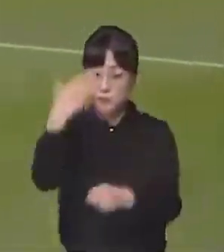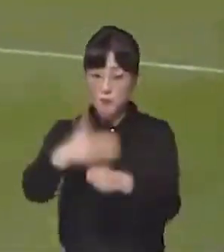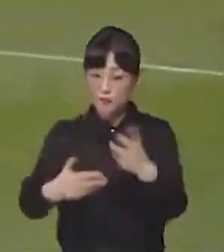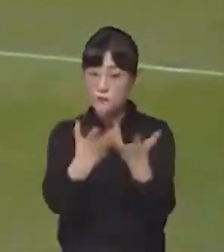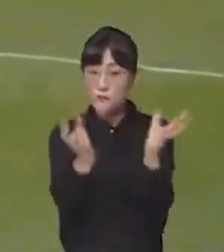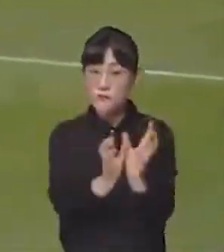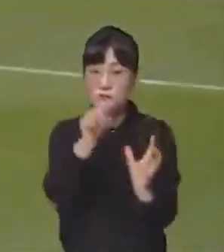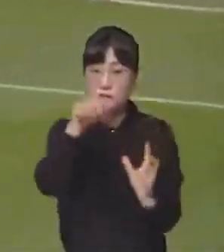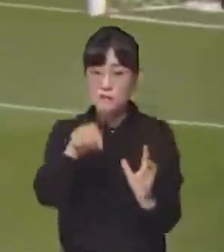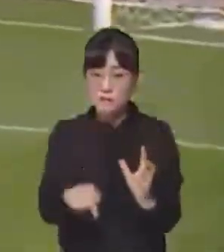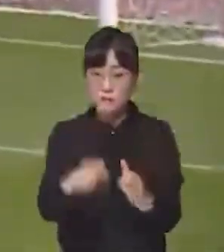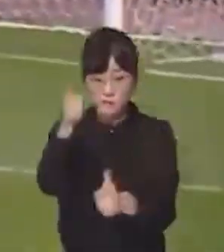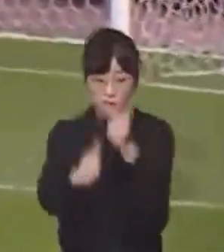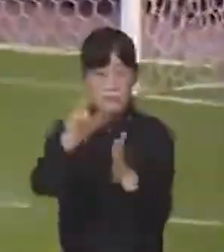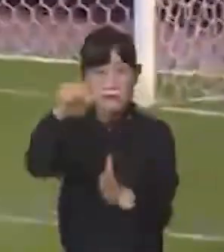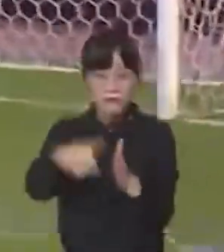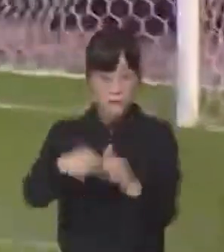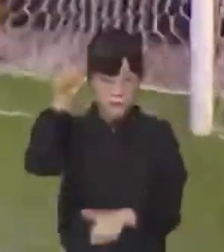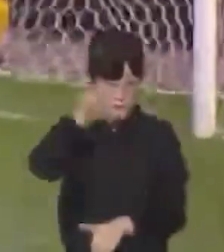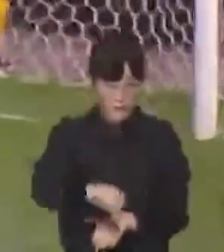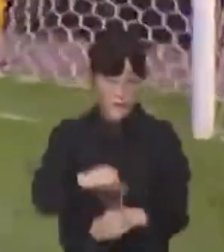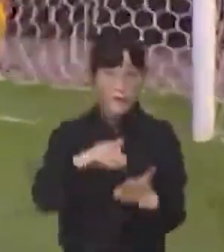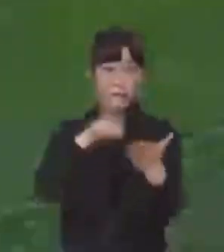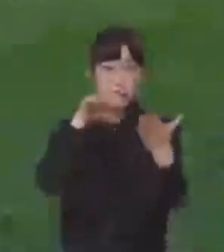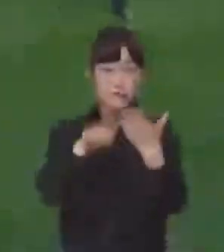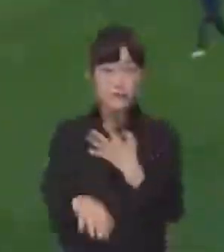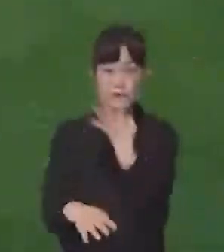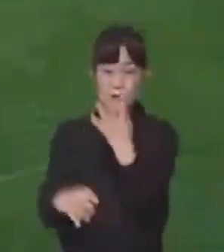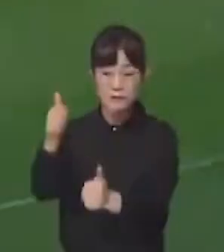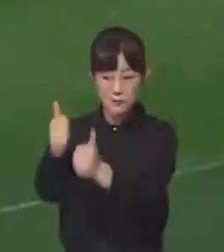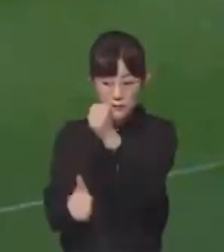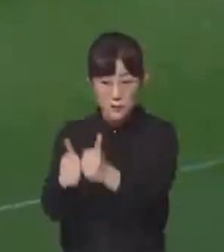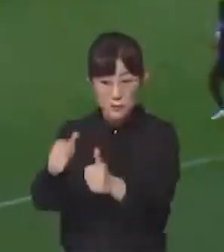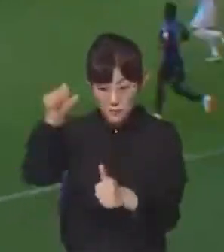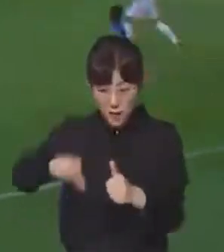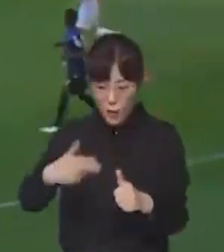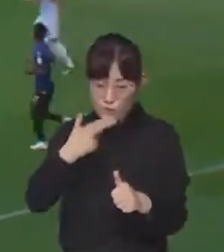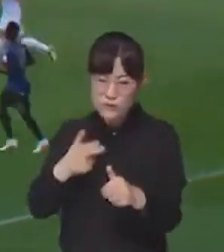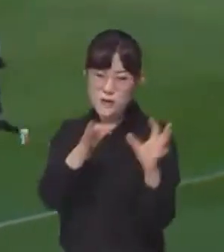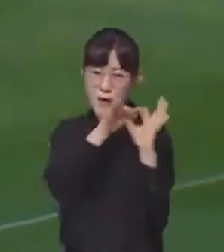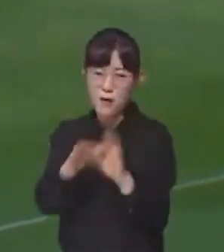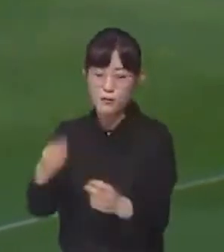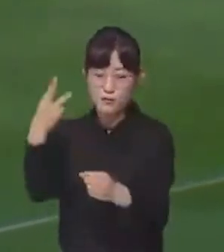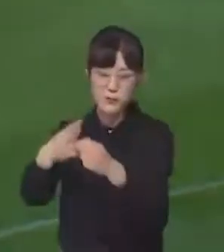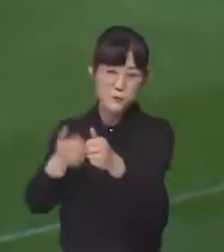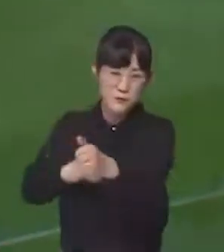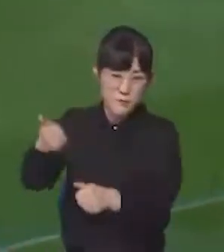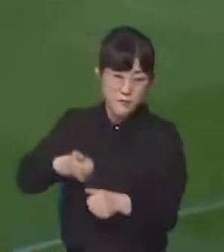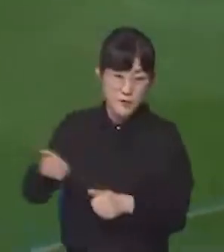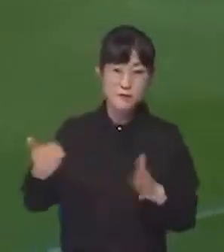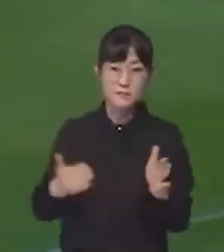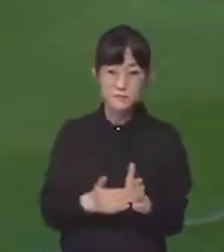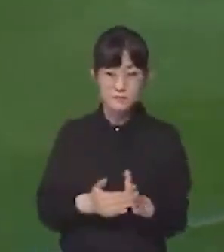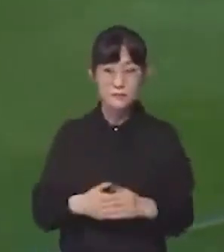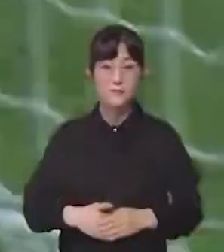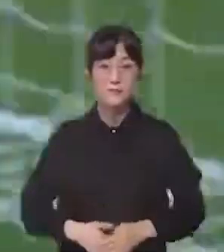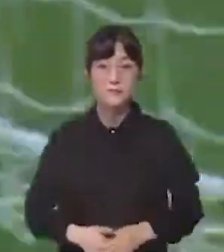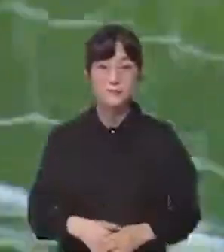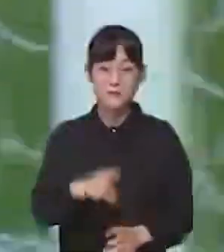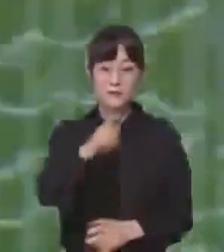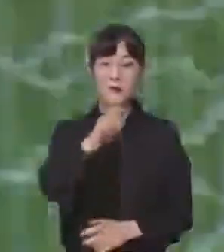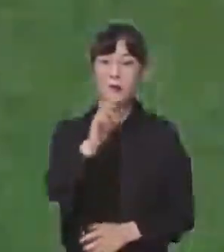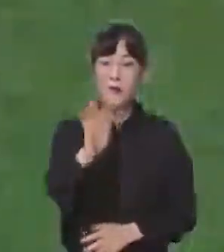대구FC와의 13라운드 경기에서 진 이후 4경기에서 패배 없이 3연승을 기록 중입니다.